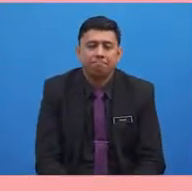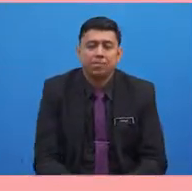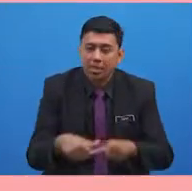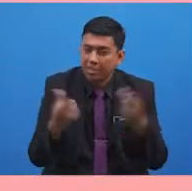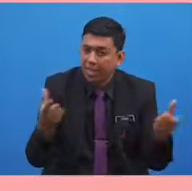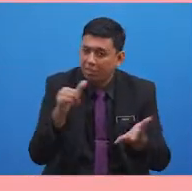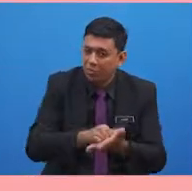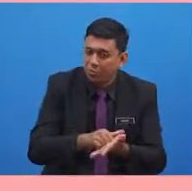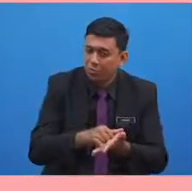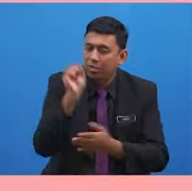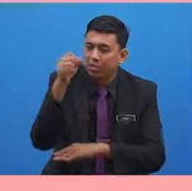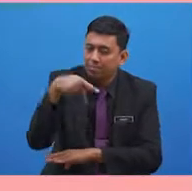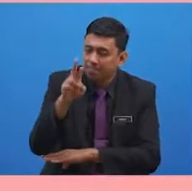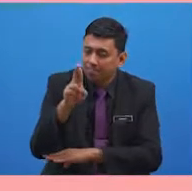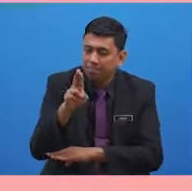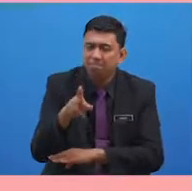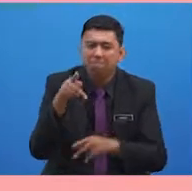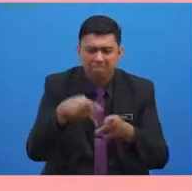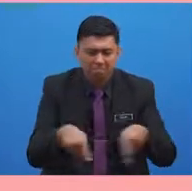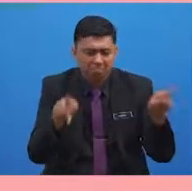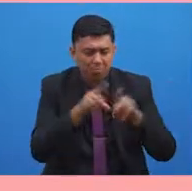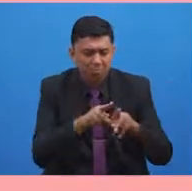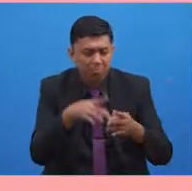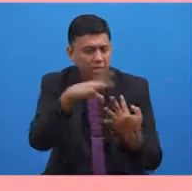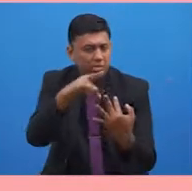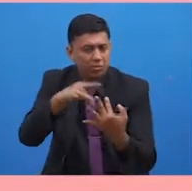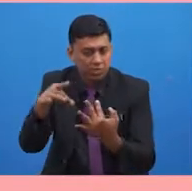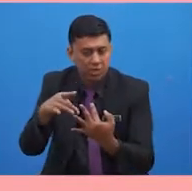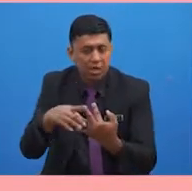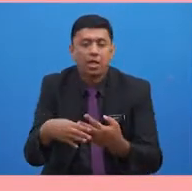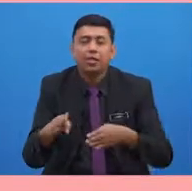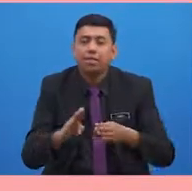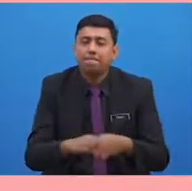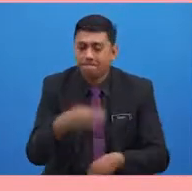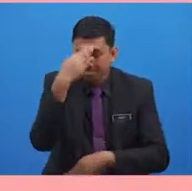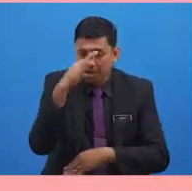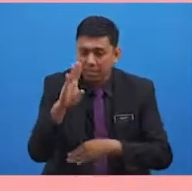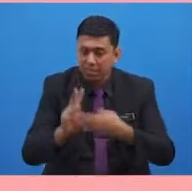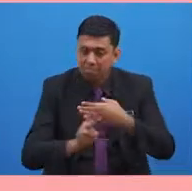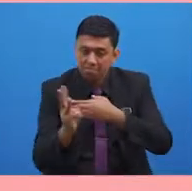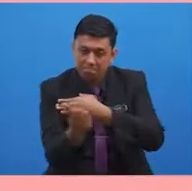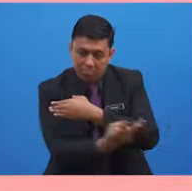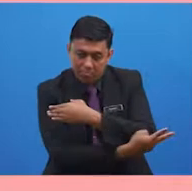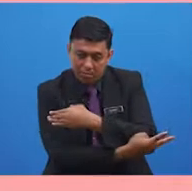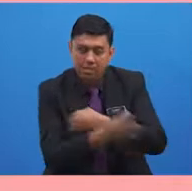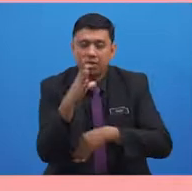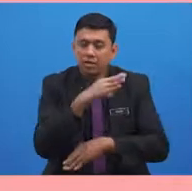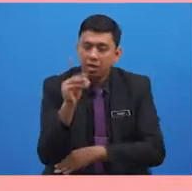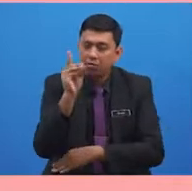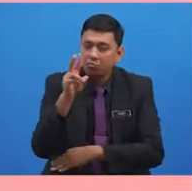Selain itu, SPR perlu memastikan pengundi bagi kawasan Parlimen dan Dewan Undangan